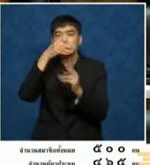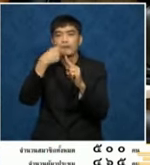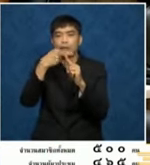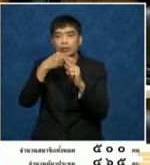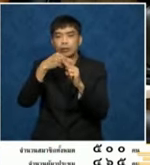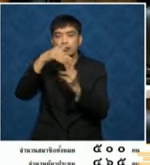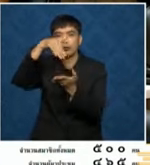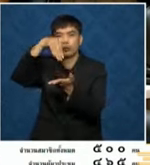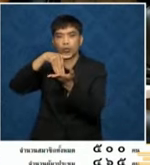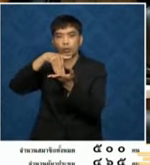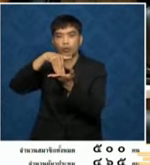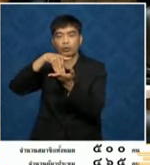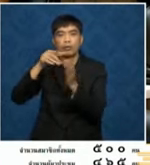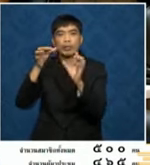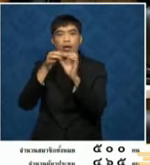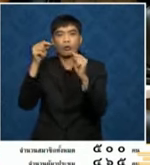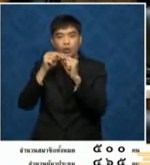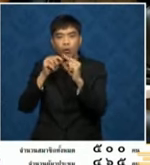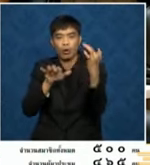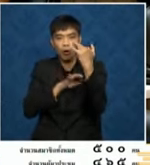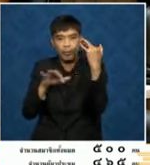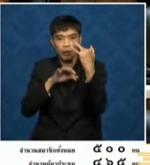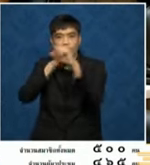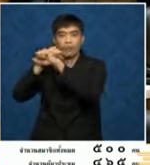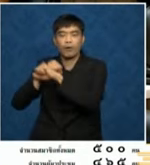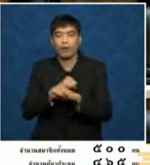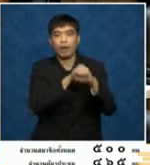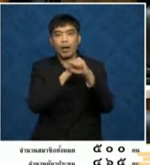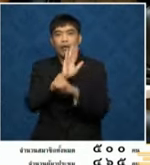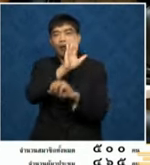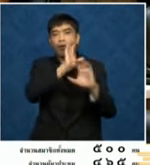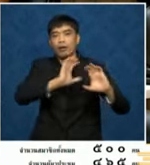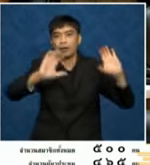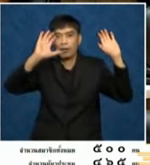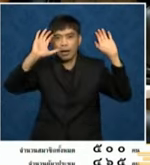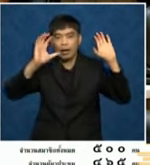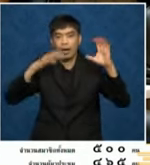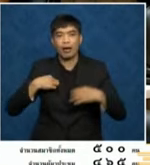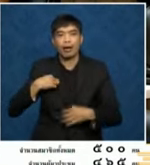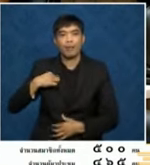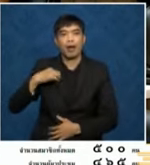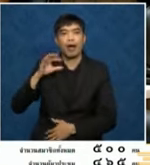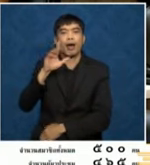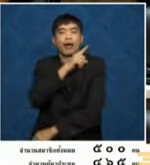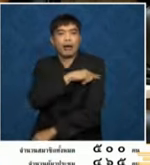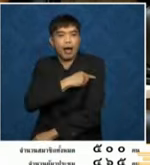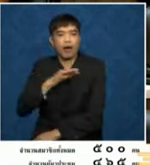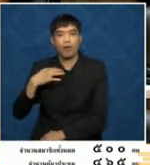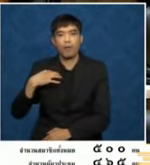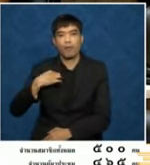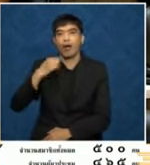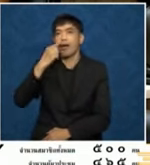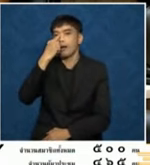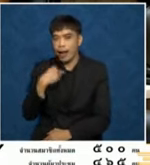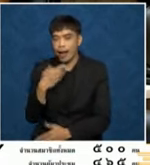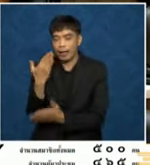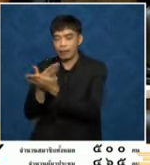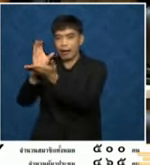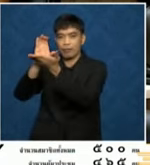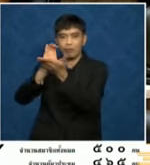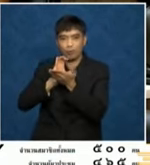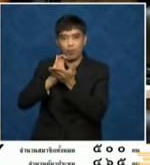อมพิวเตอร์ภาครัฐนะครับตามร่างพรบ.เล่มขาวค่าแดงเนี่ยขอตั้งงบประมาณเข้ามา242ล้านบาทประกอบ